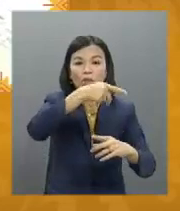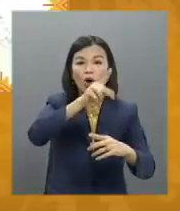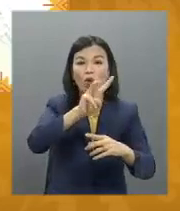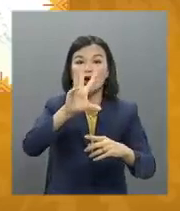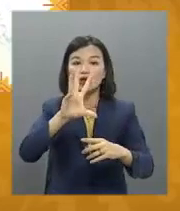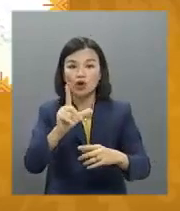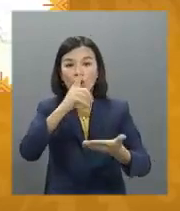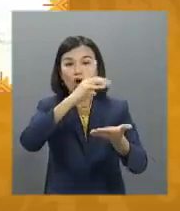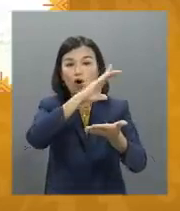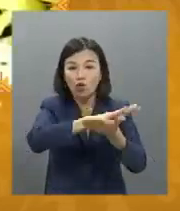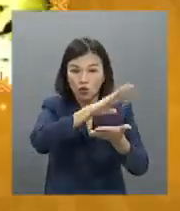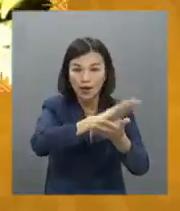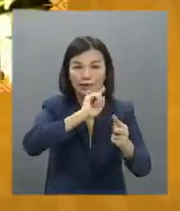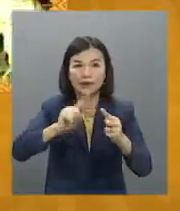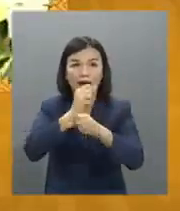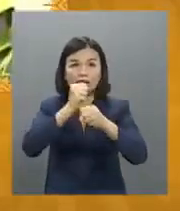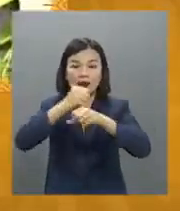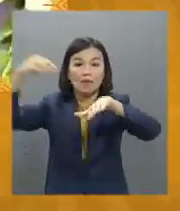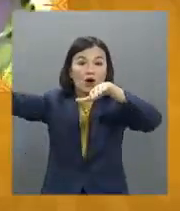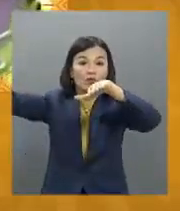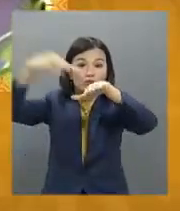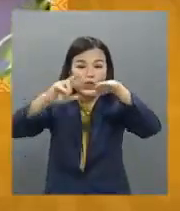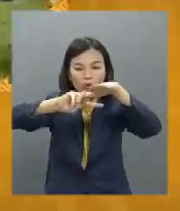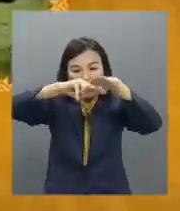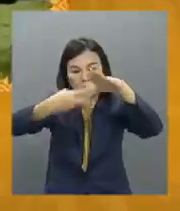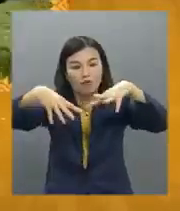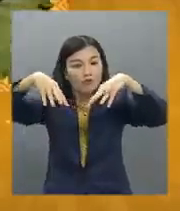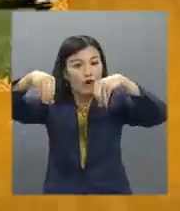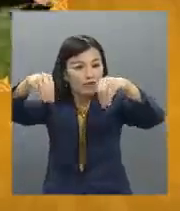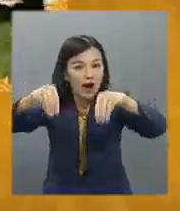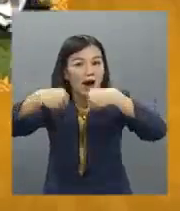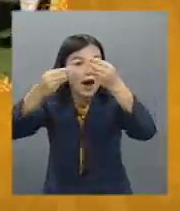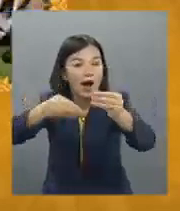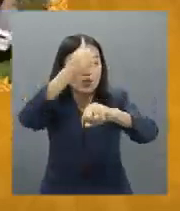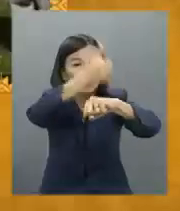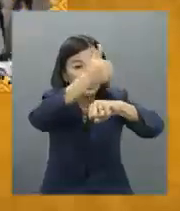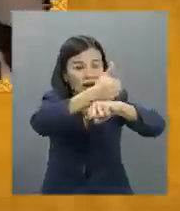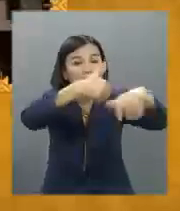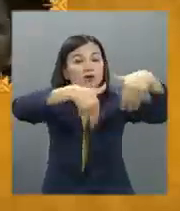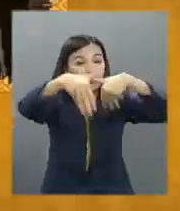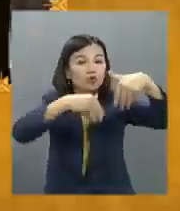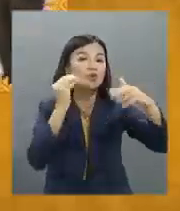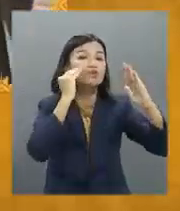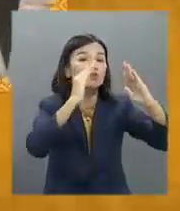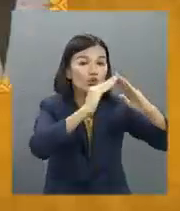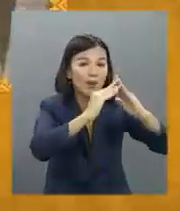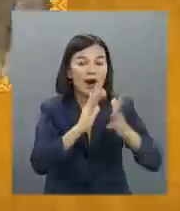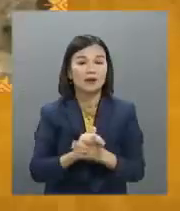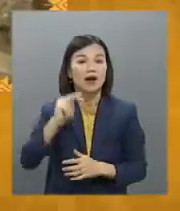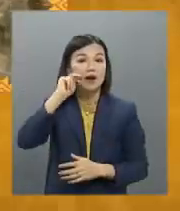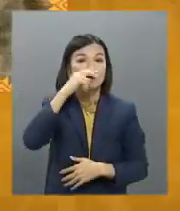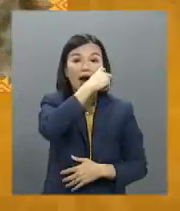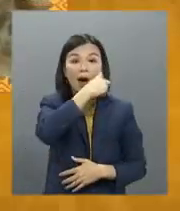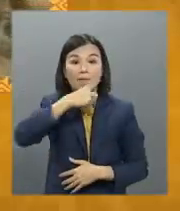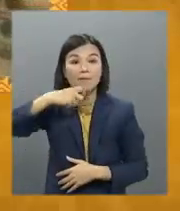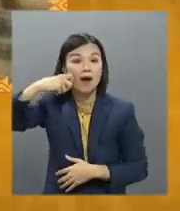รมการการอาชีวศึกษาจัดทำโซล่าเซลล์พระราชทานติดตั้งให้แก่ที่ทำการกำนันผู้ใหญ่บ้านด้